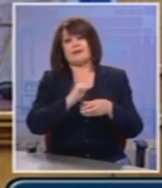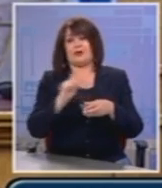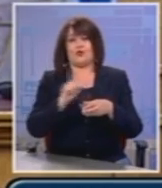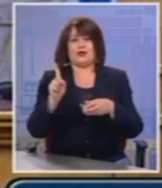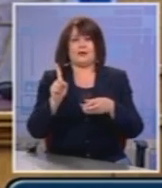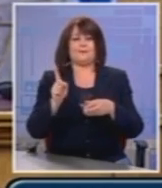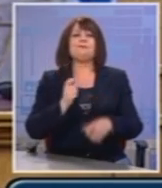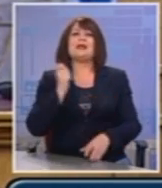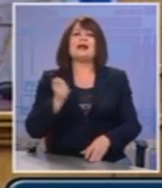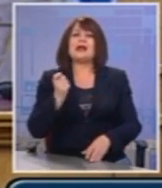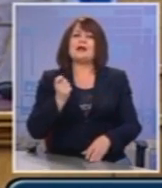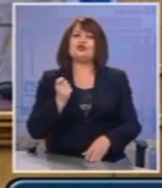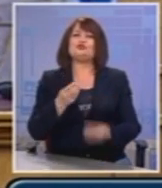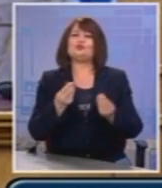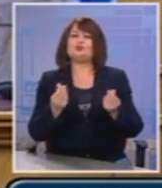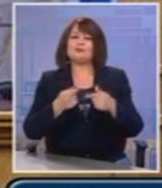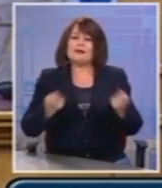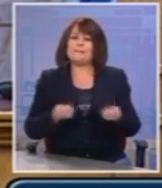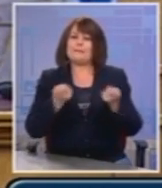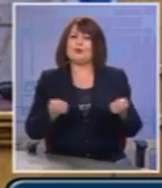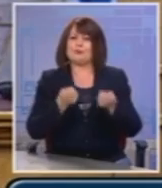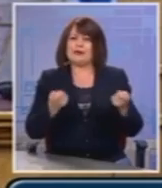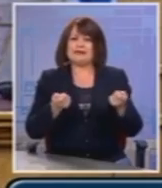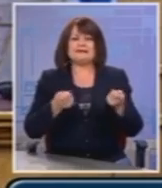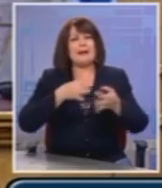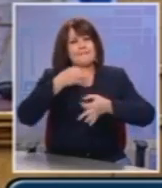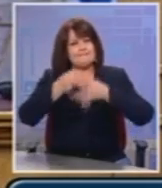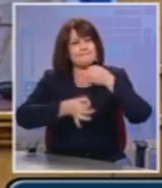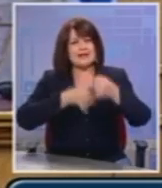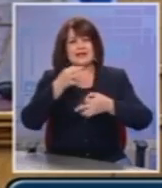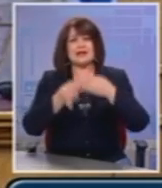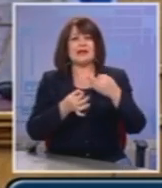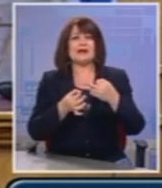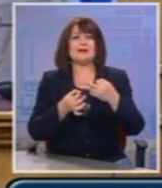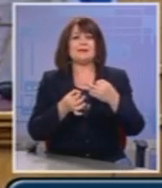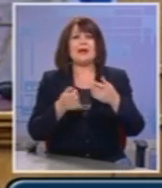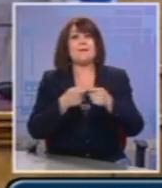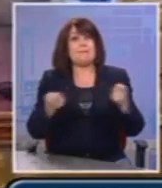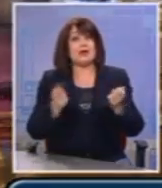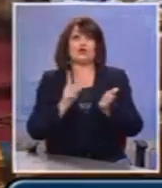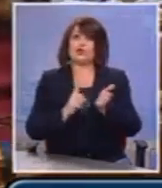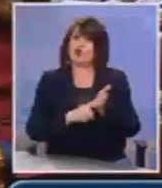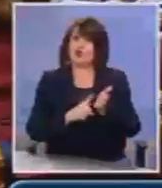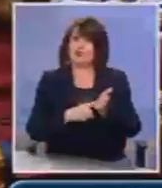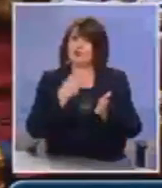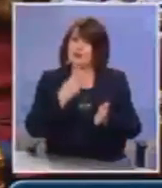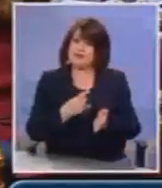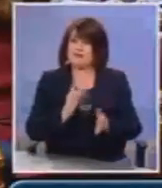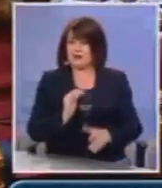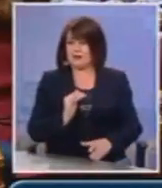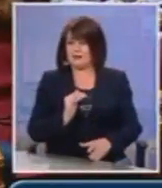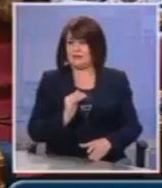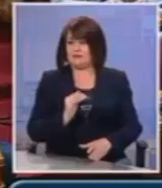το χρέος χρησιμοποιήθηκε ως επιχείρημα ως μέτρο νομιμότητας για να